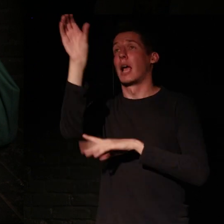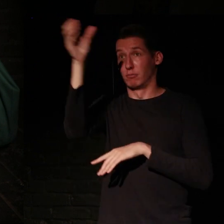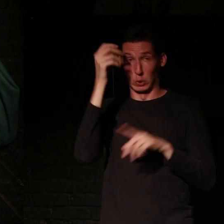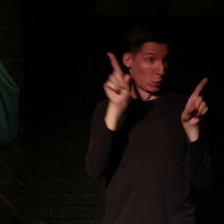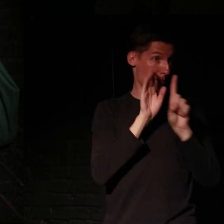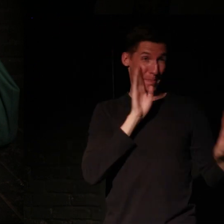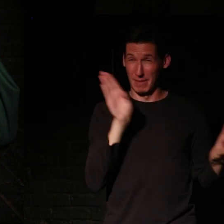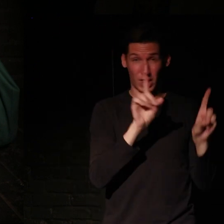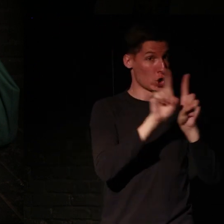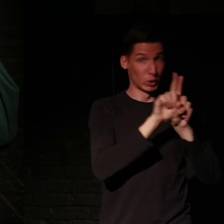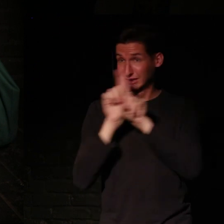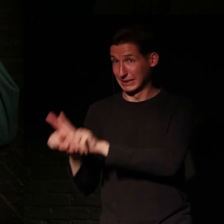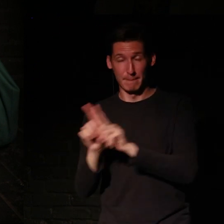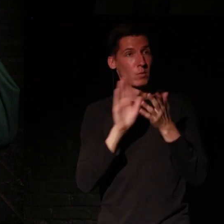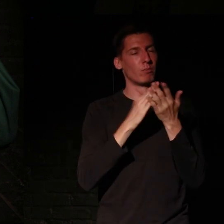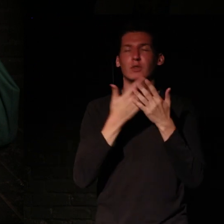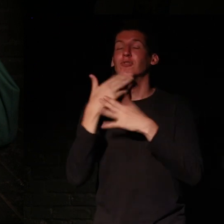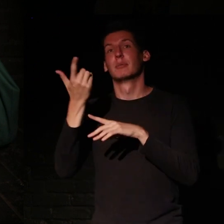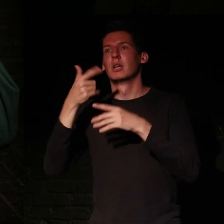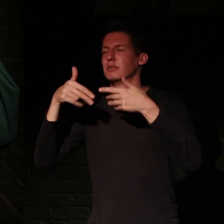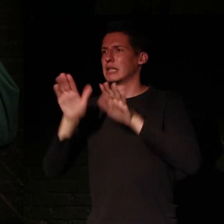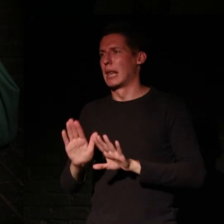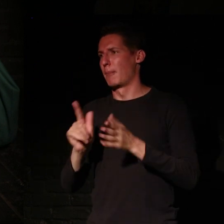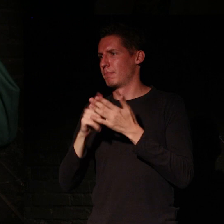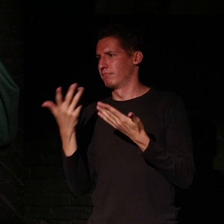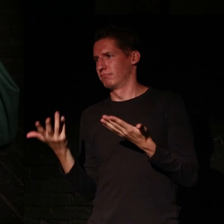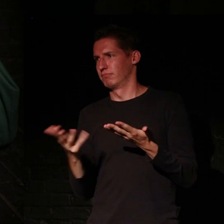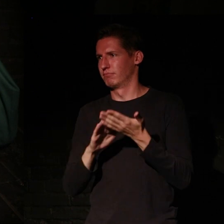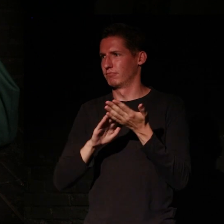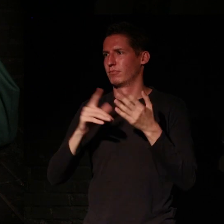Biblia, która stoi na przykład na półce w luterańskim domu?